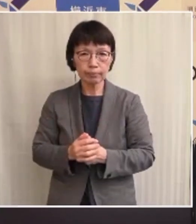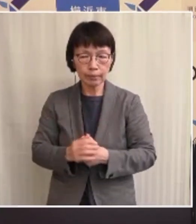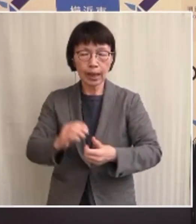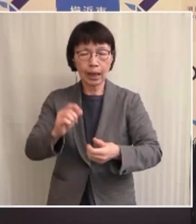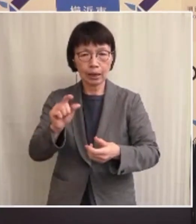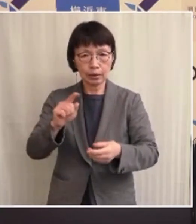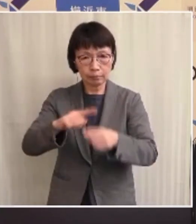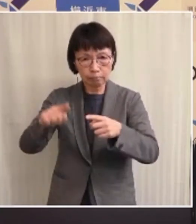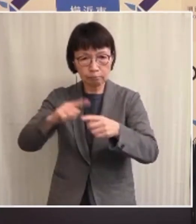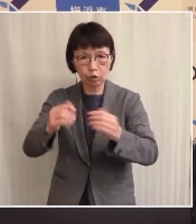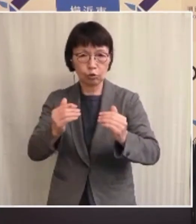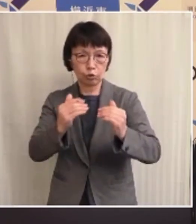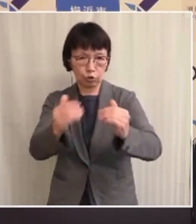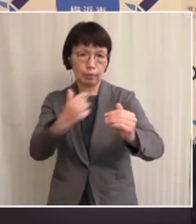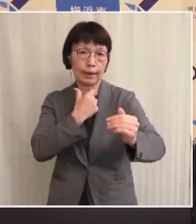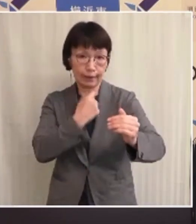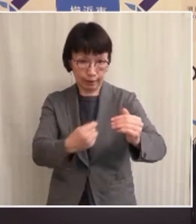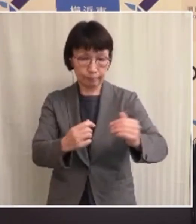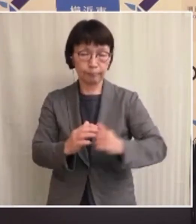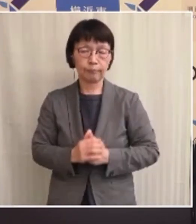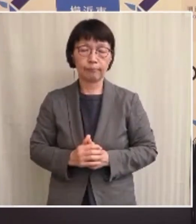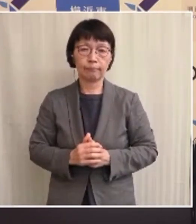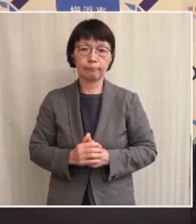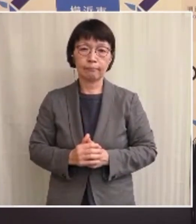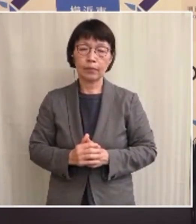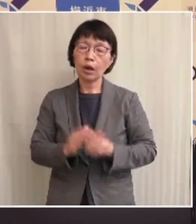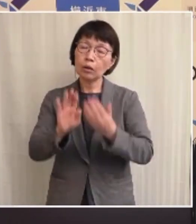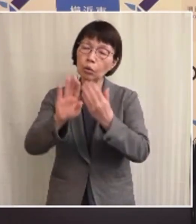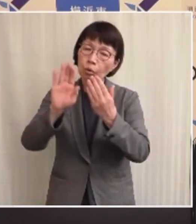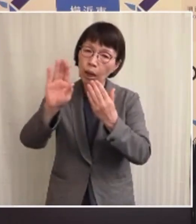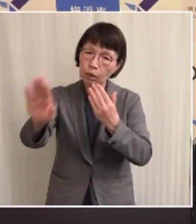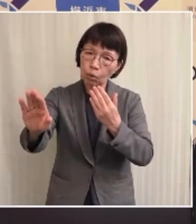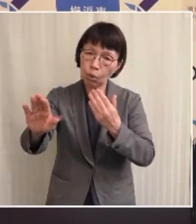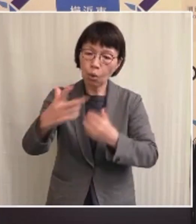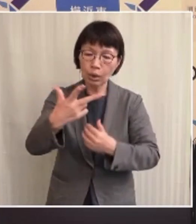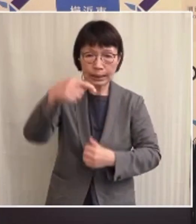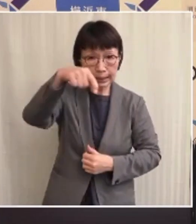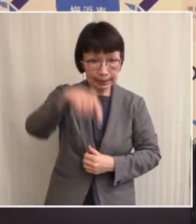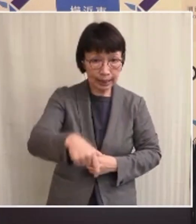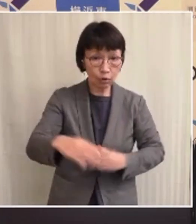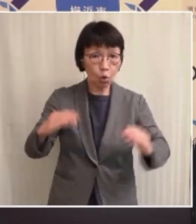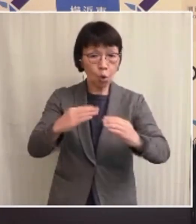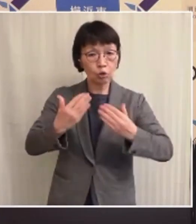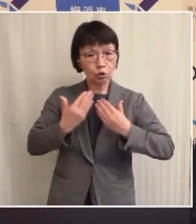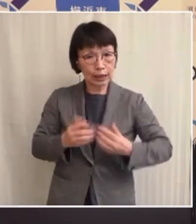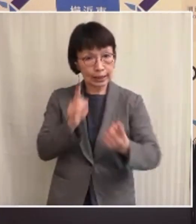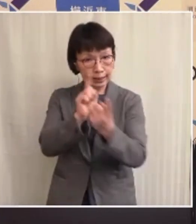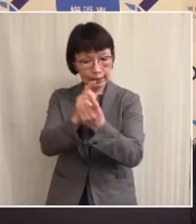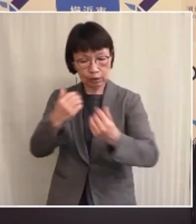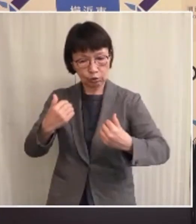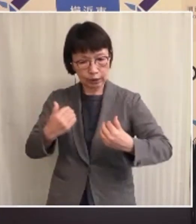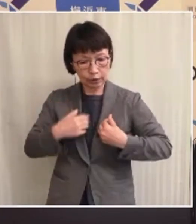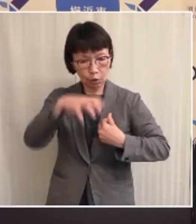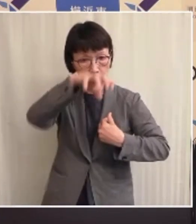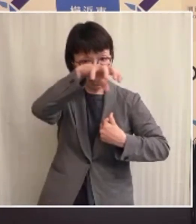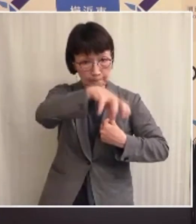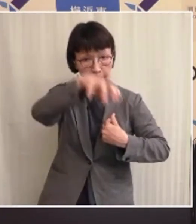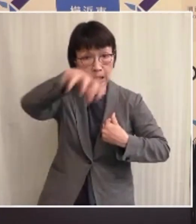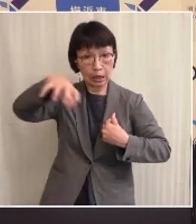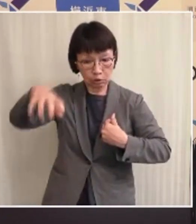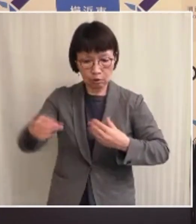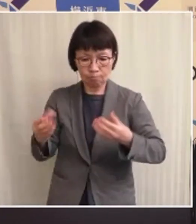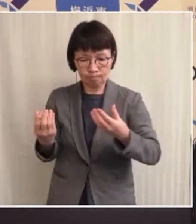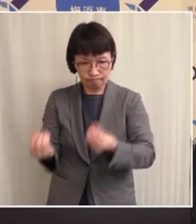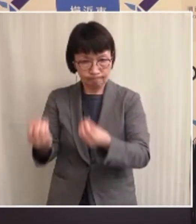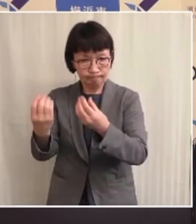定程度進めていきたいというふうに考えております。でその後もですね市内の交通安全対策が必要な箇所に着実に対策